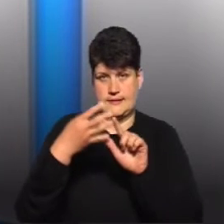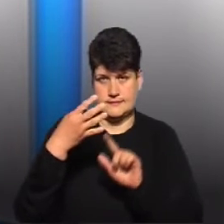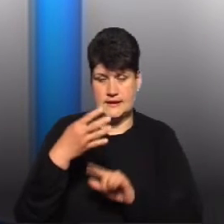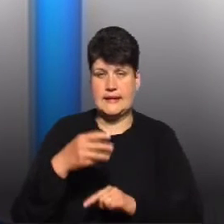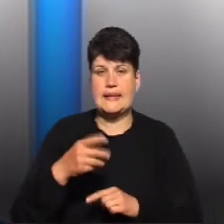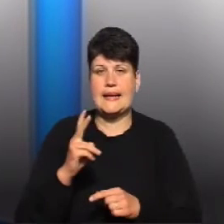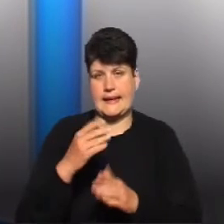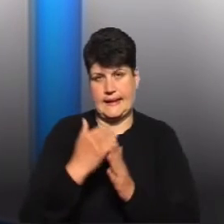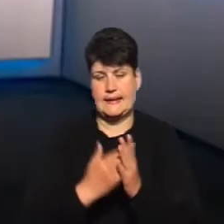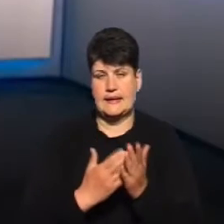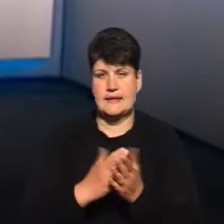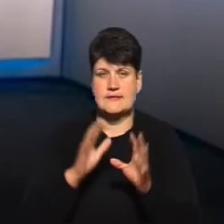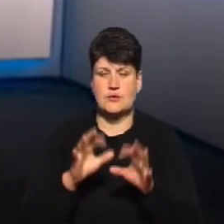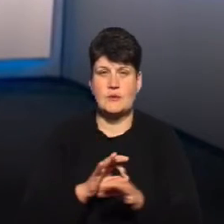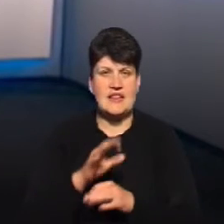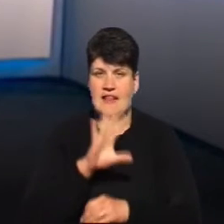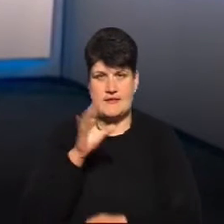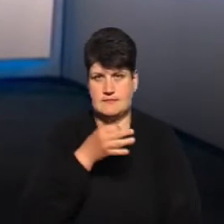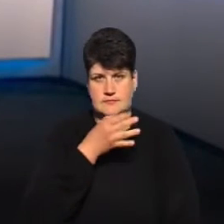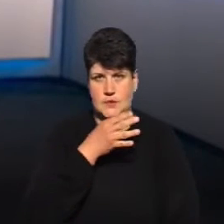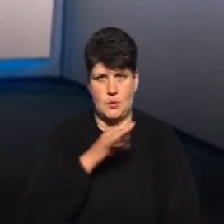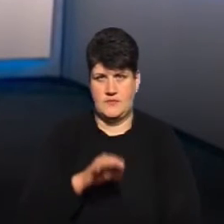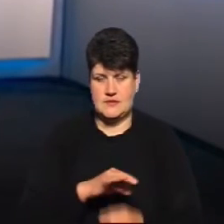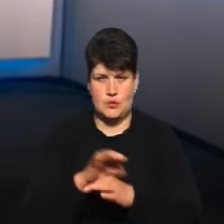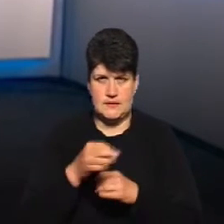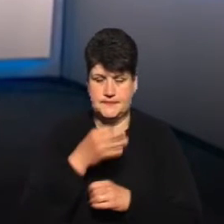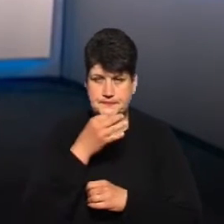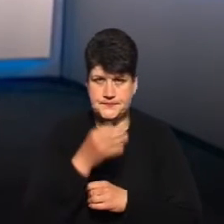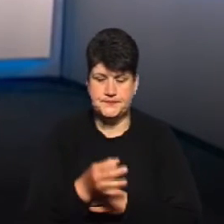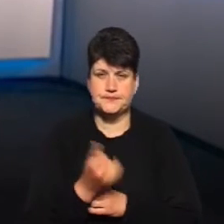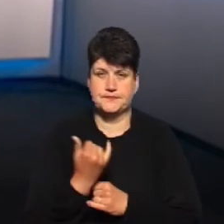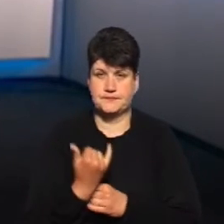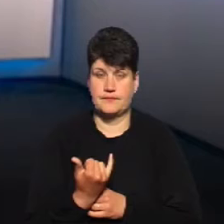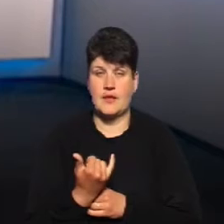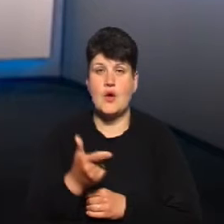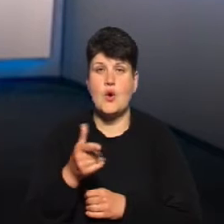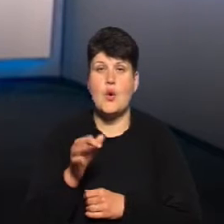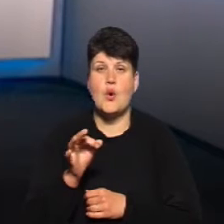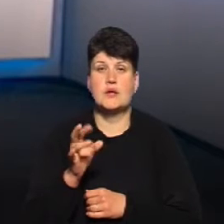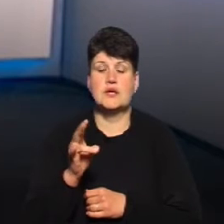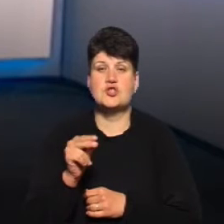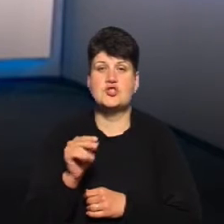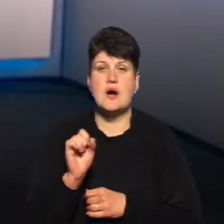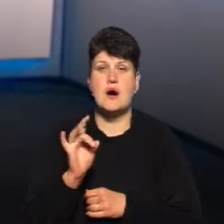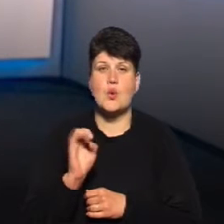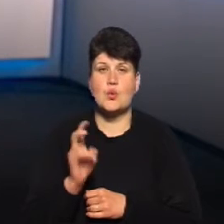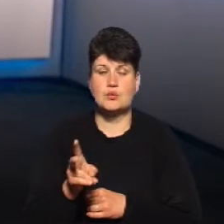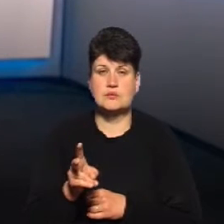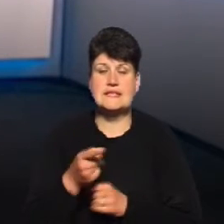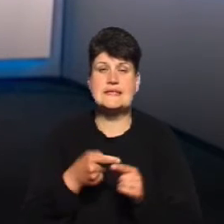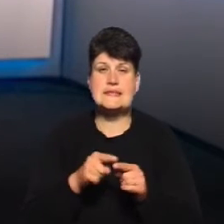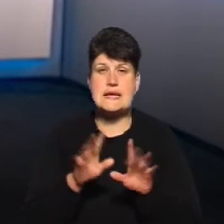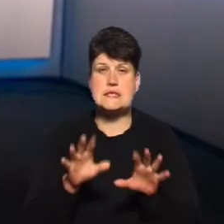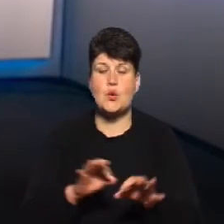всім законопроєкт до вподоби. Процитую зараз пана Гончарука. Так? Цей законопроєкт має на